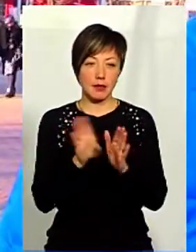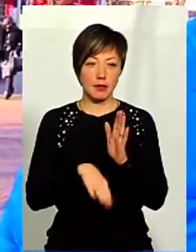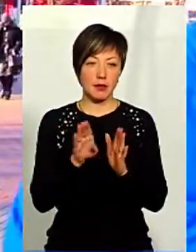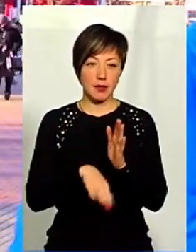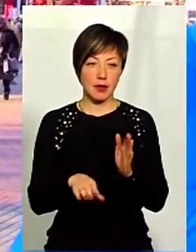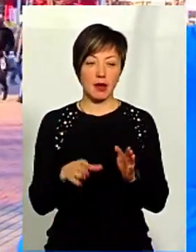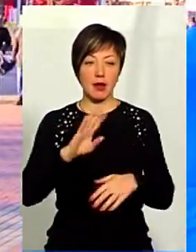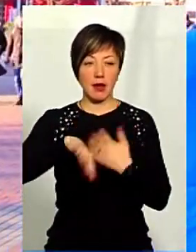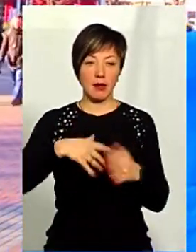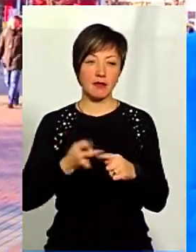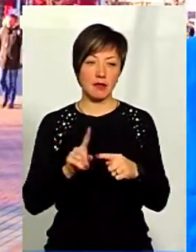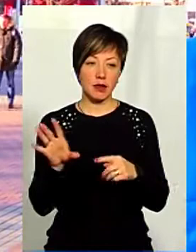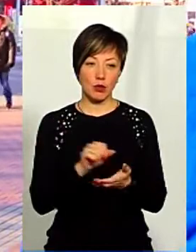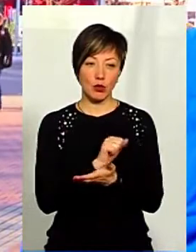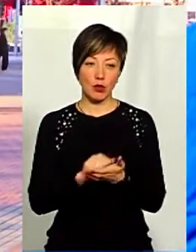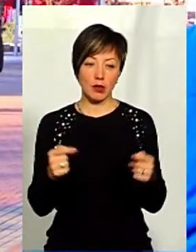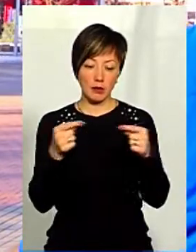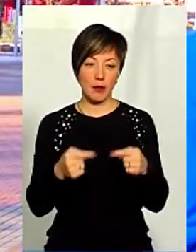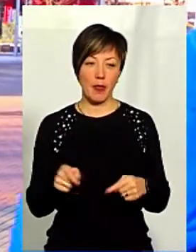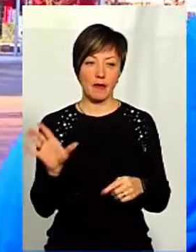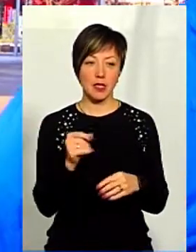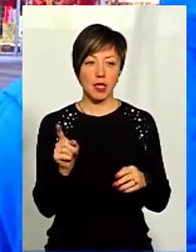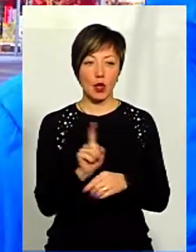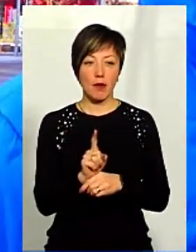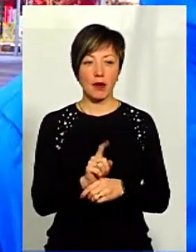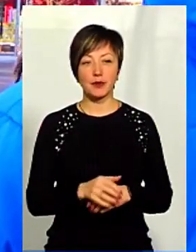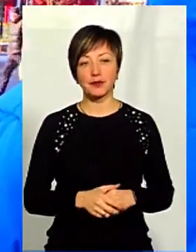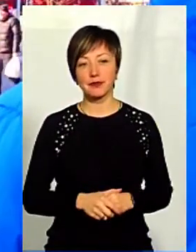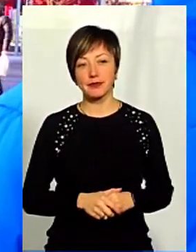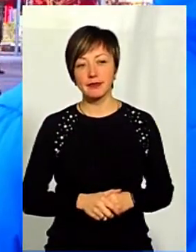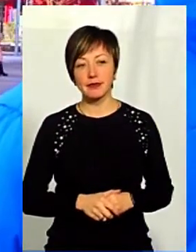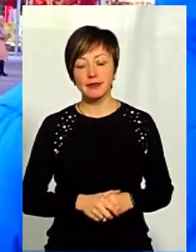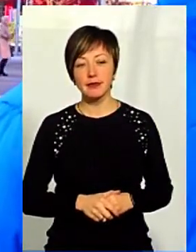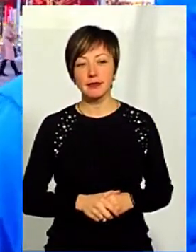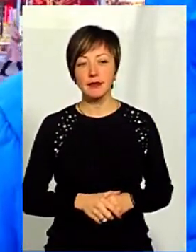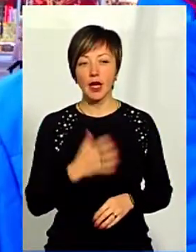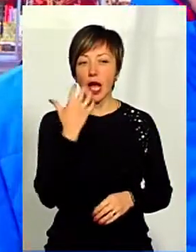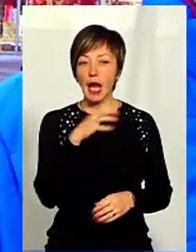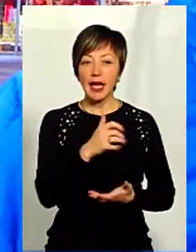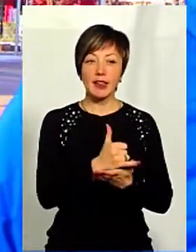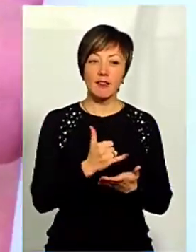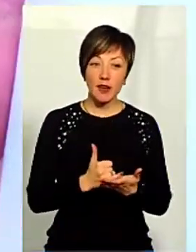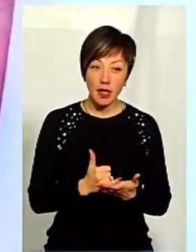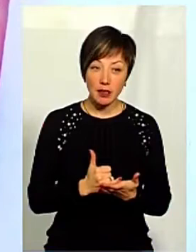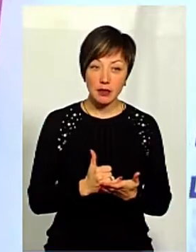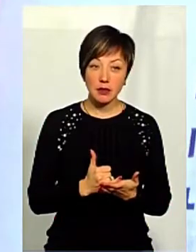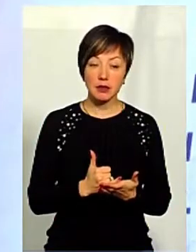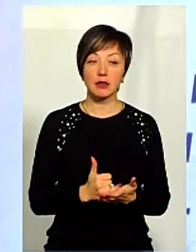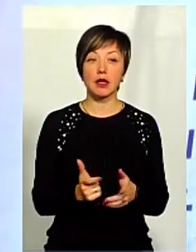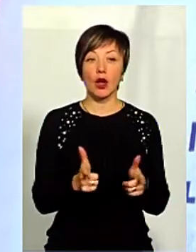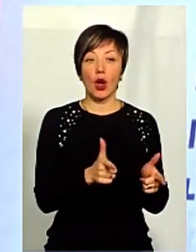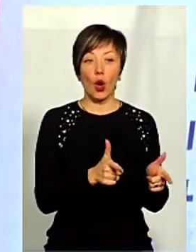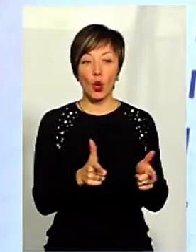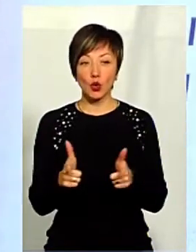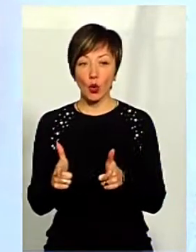бадяга, все в нас все є по документам, все нормально. В Глінтвейн у нас іде готові столові вина,